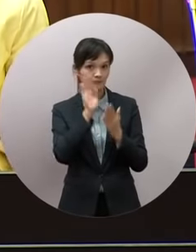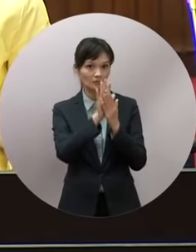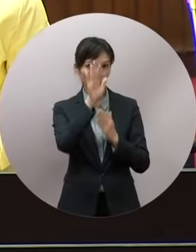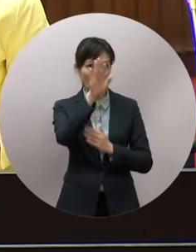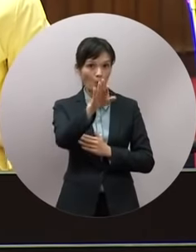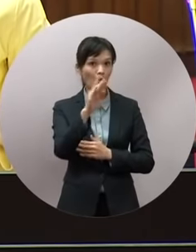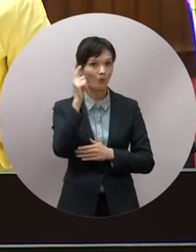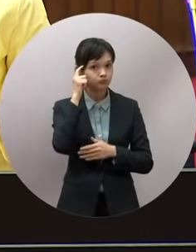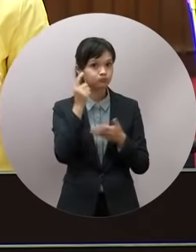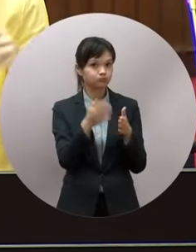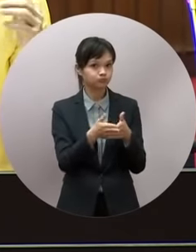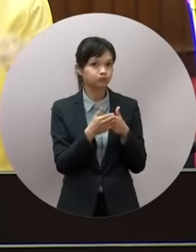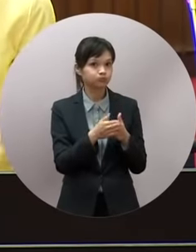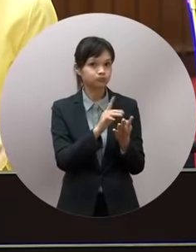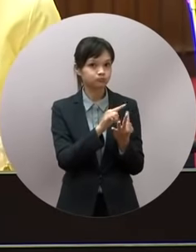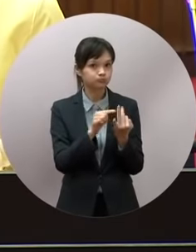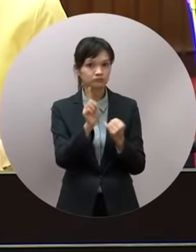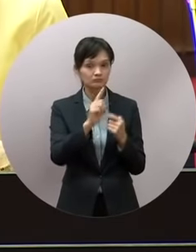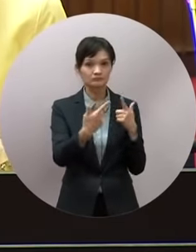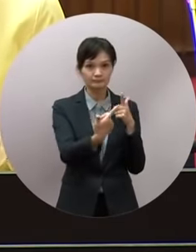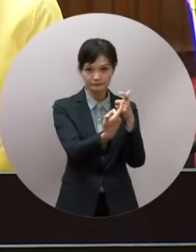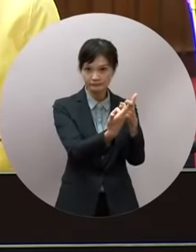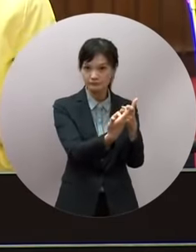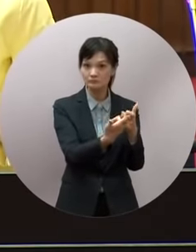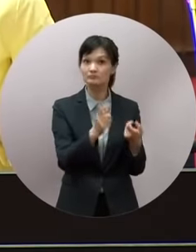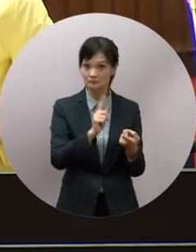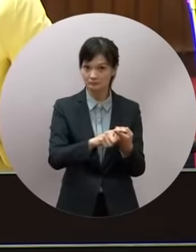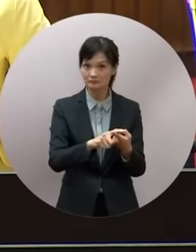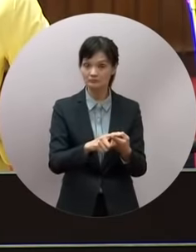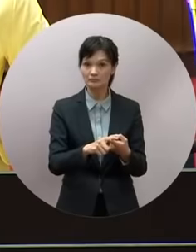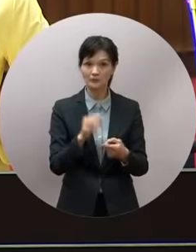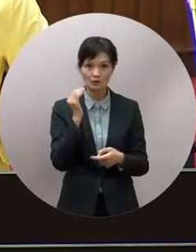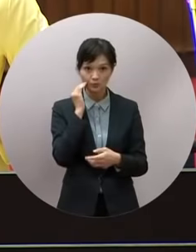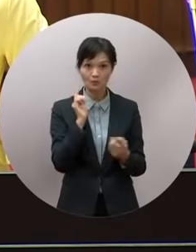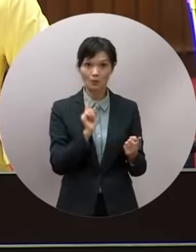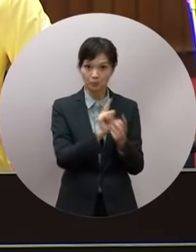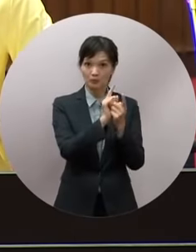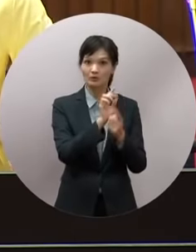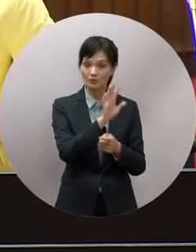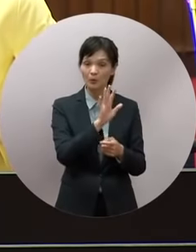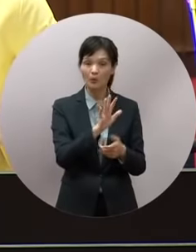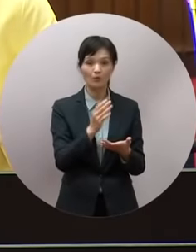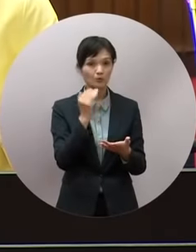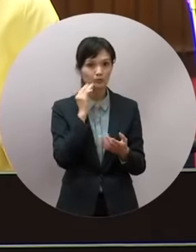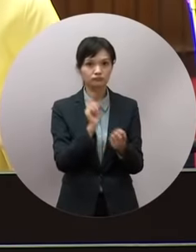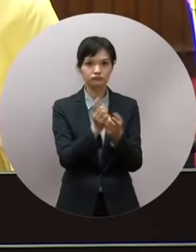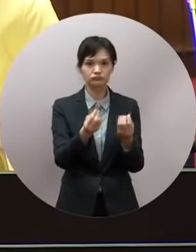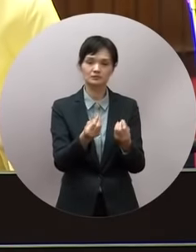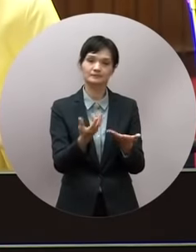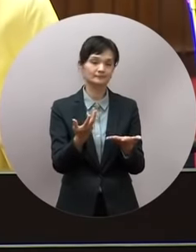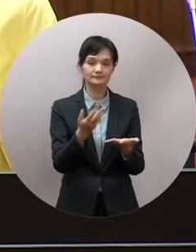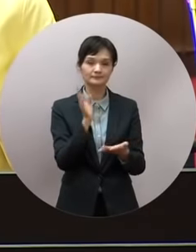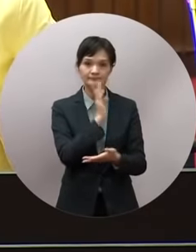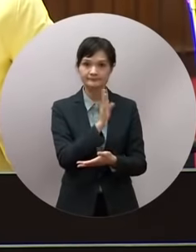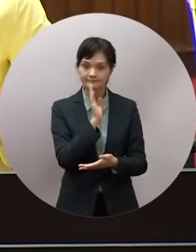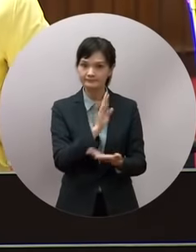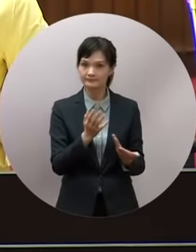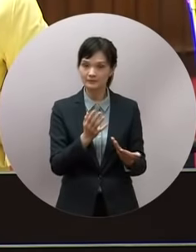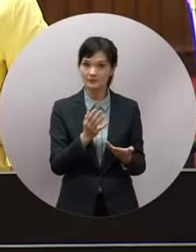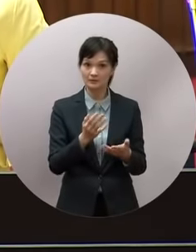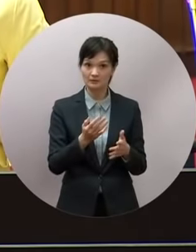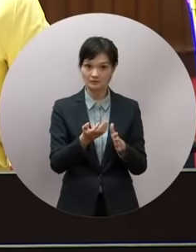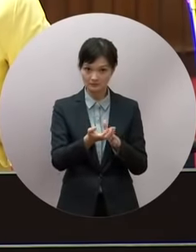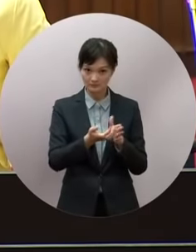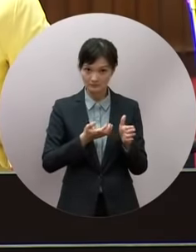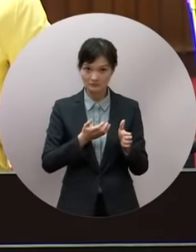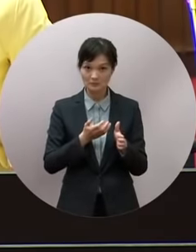性思维的重要。那凡事预则立，不预则废。所谓的应该要未雨绸缪，不可以